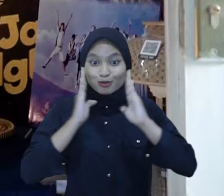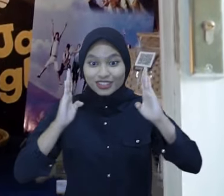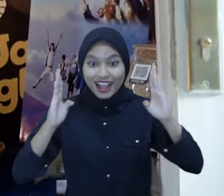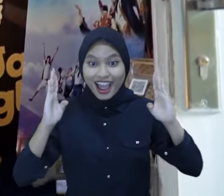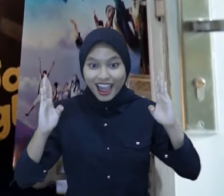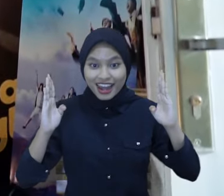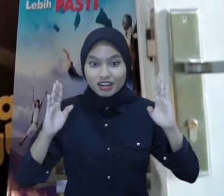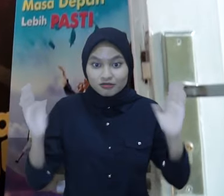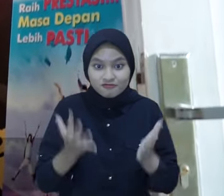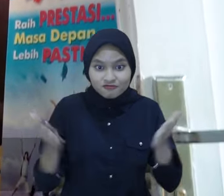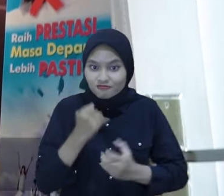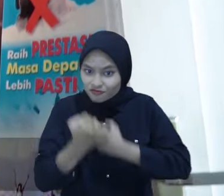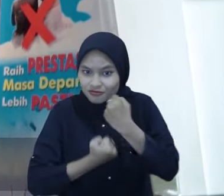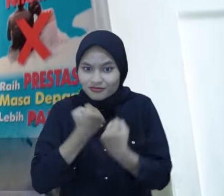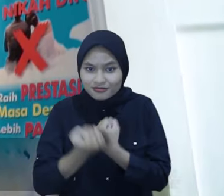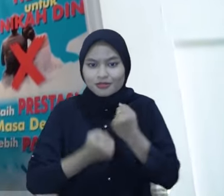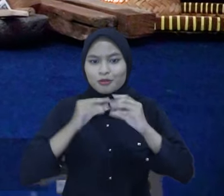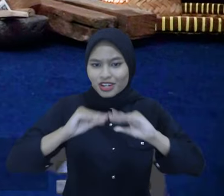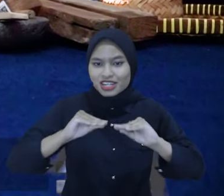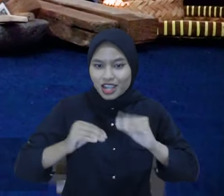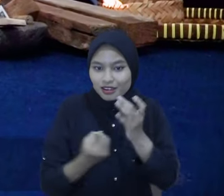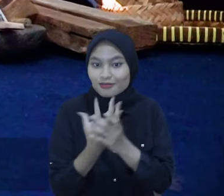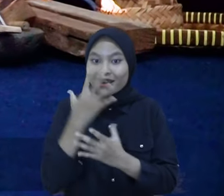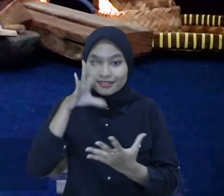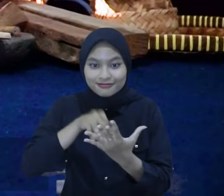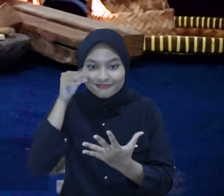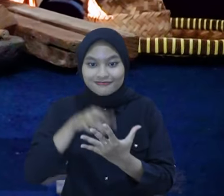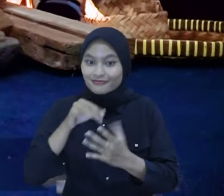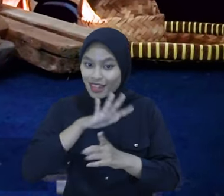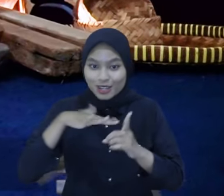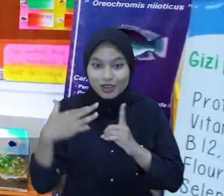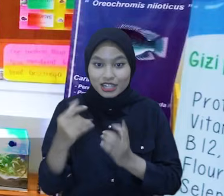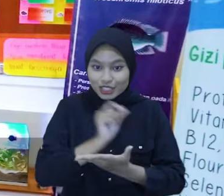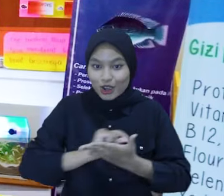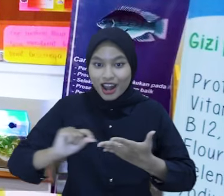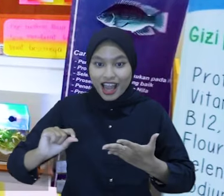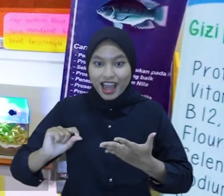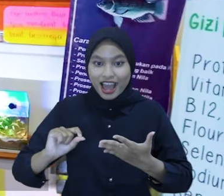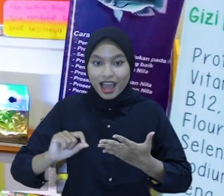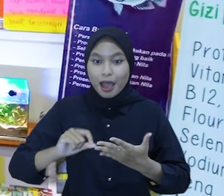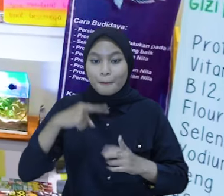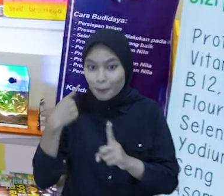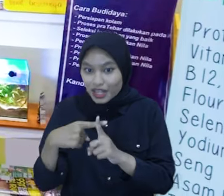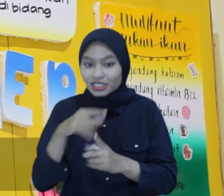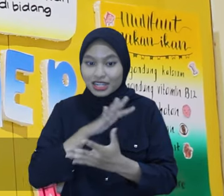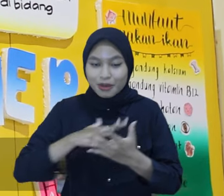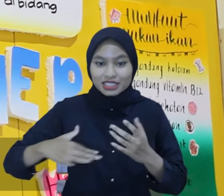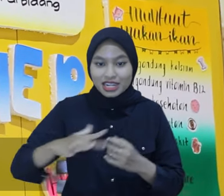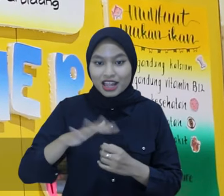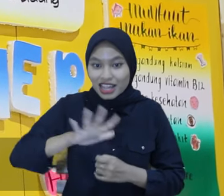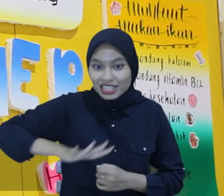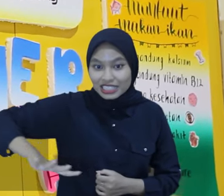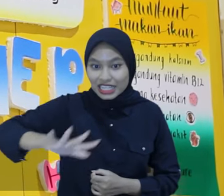perpustakaan sebagai penggerak pendidikan dan sumber belajar warga sekolah serta masyarakat sekitar.